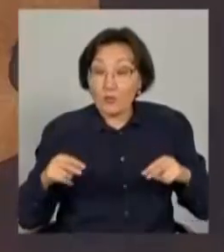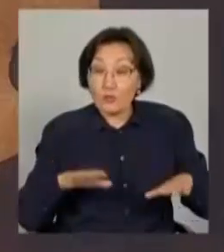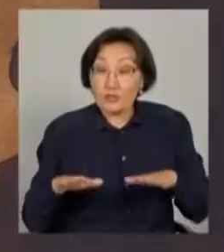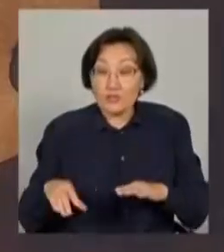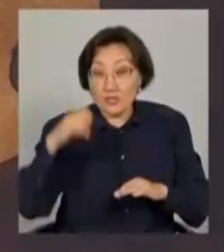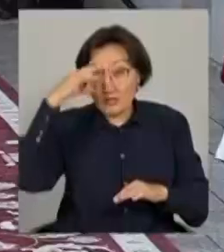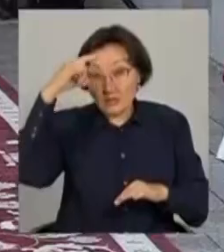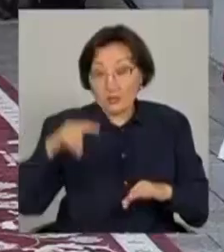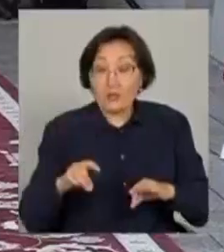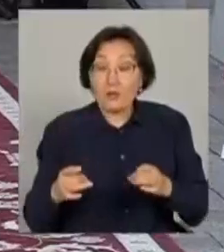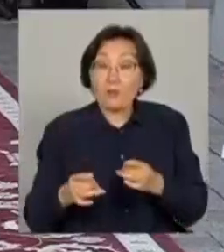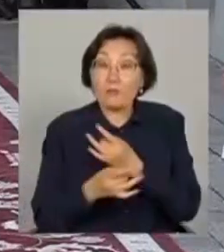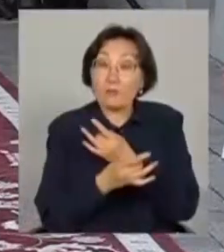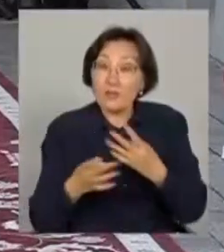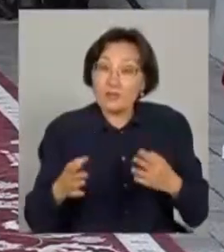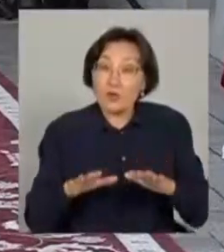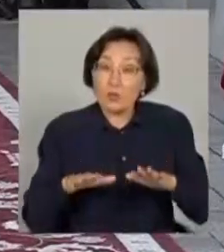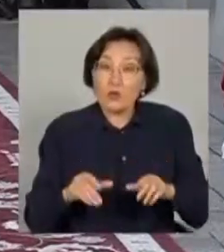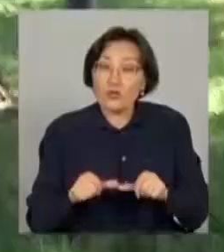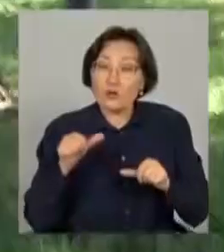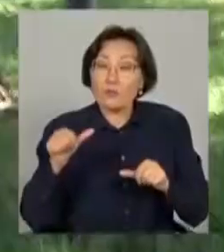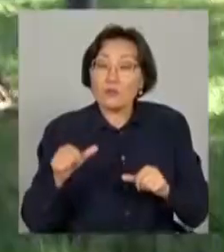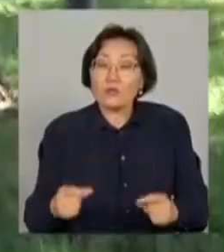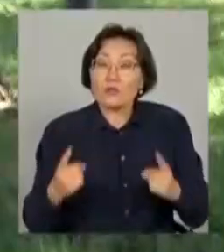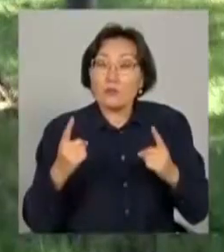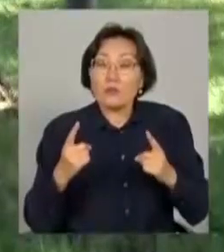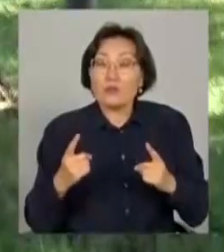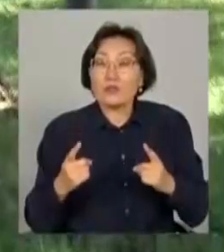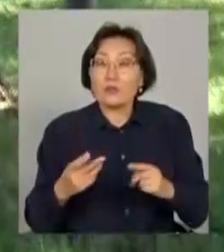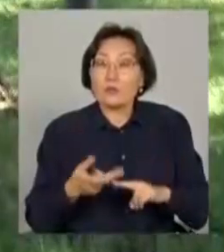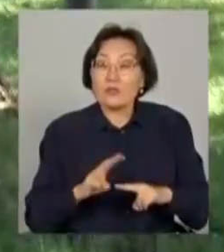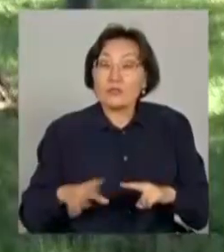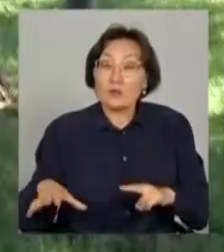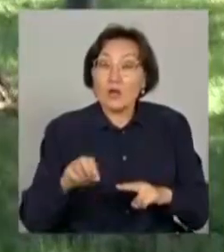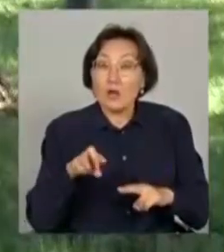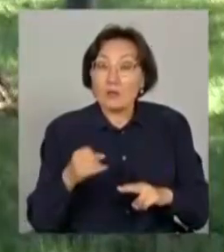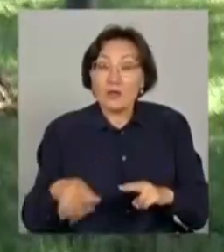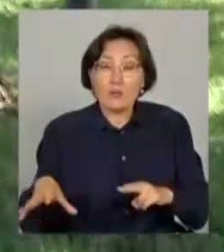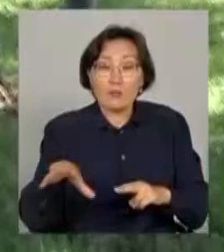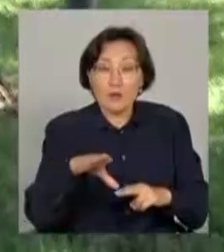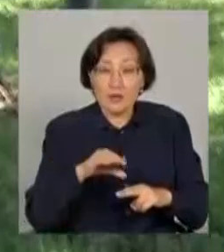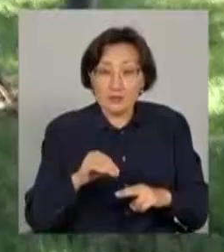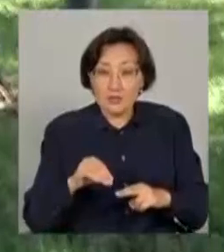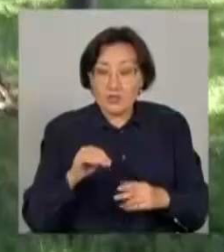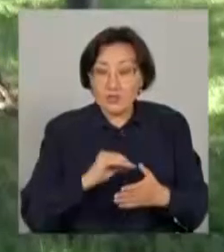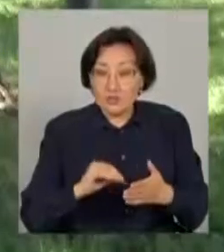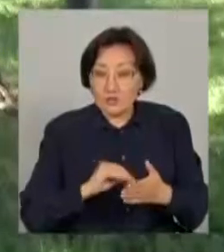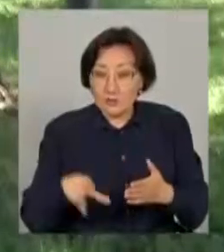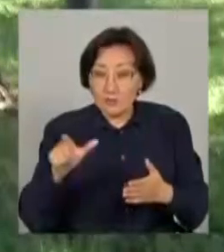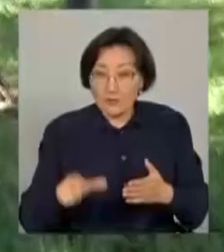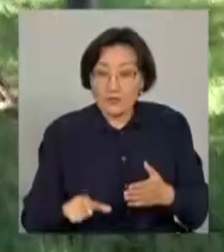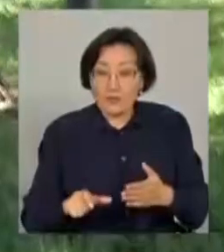қазақ мәдениетіндегі орны үлкен. Іле алатауындағы талғар шыңы қанда биік болса барлық шыңнан, Абай да сол барлық шыңнан биік